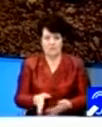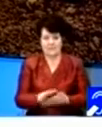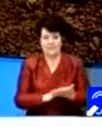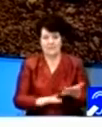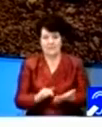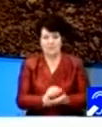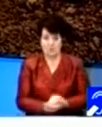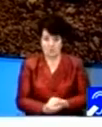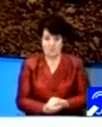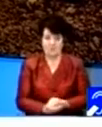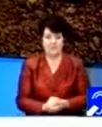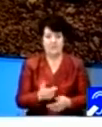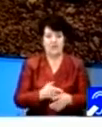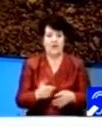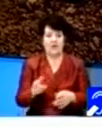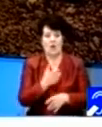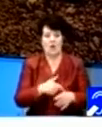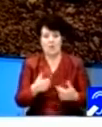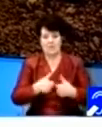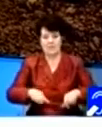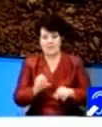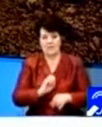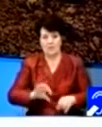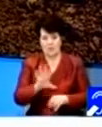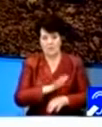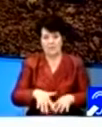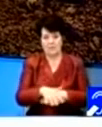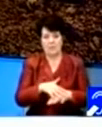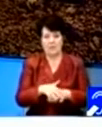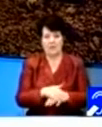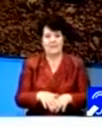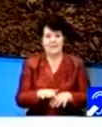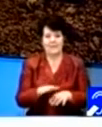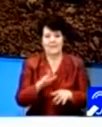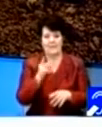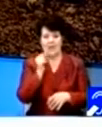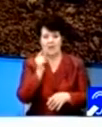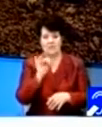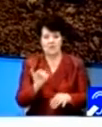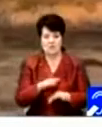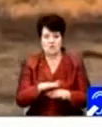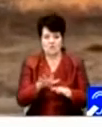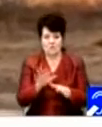dezastruoase. Datele Comisiei Europene arată că o treime din populația de albine și fluturi se află în declin.